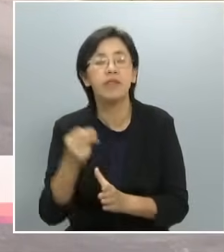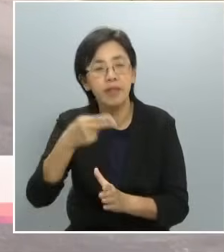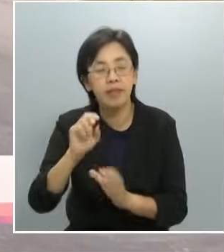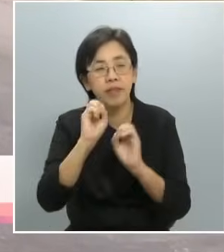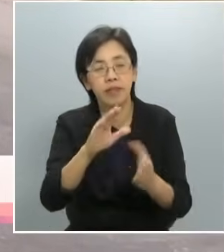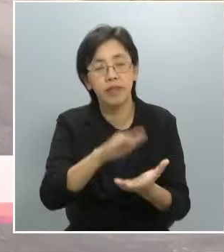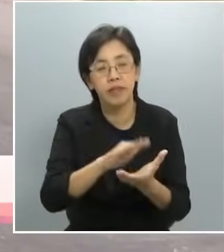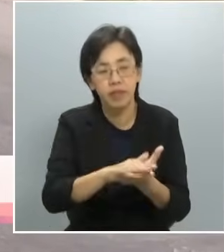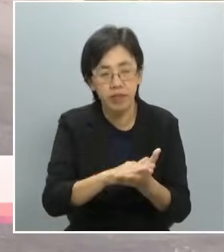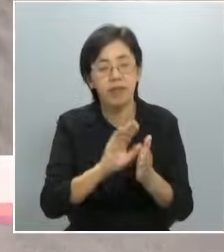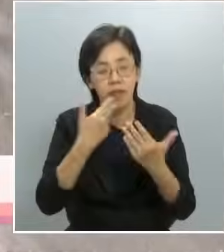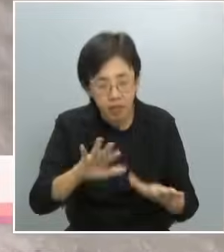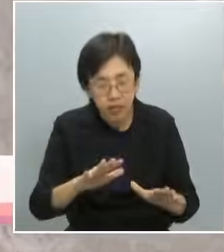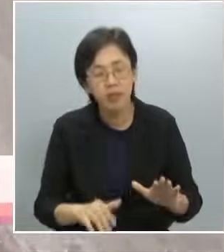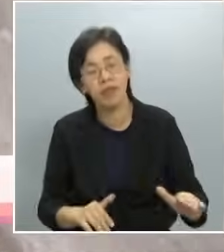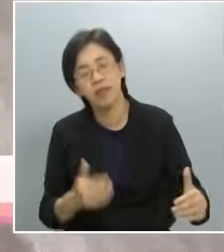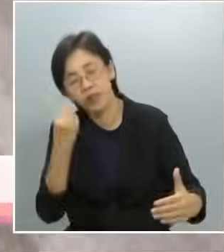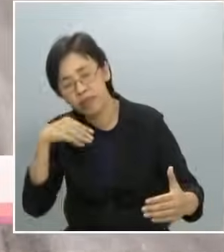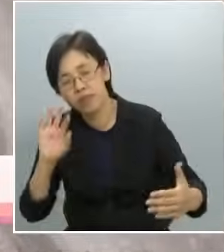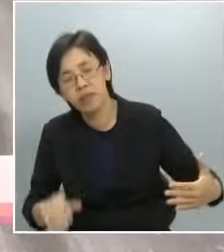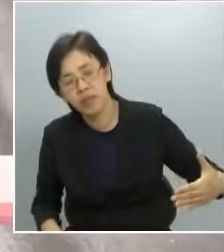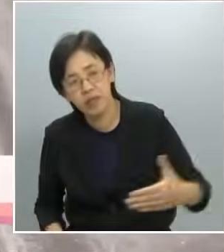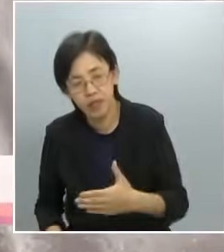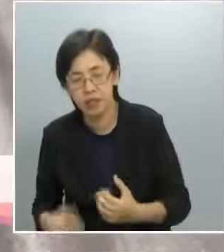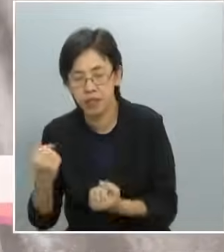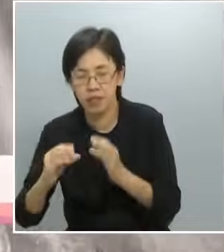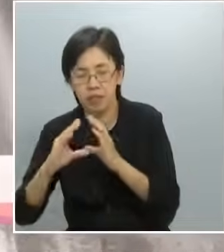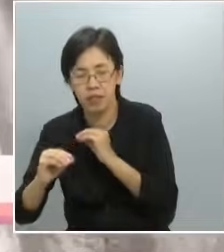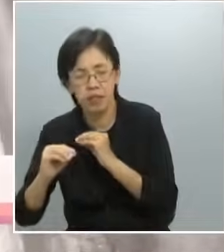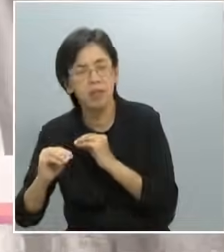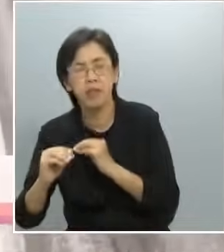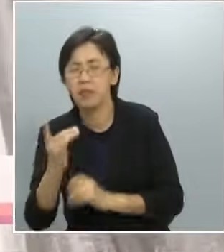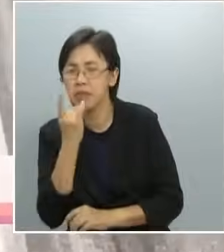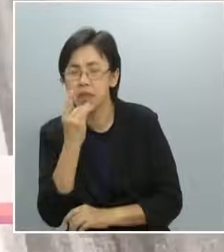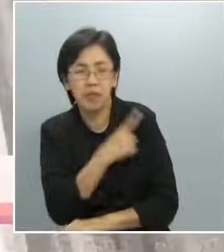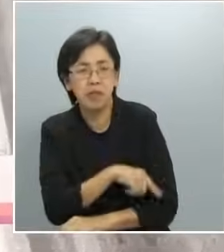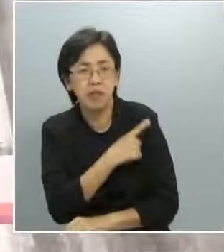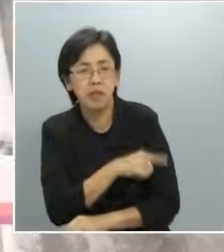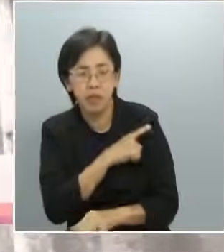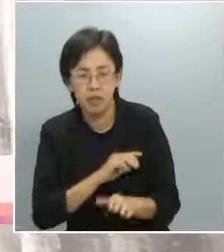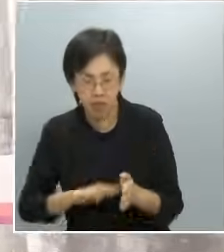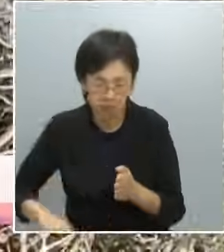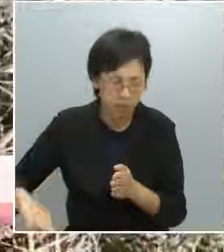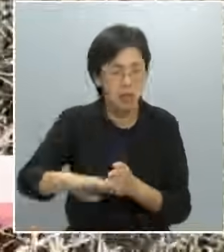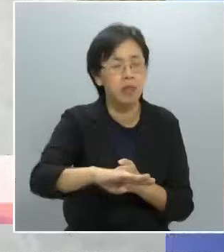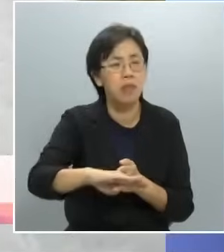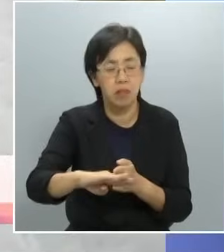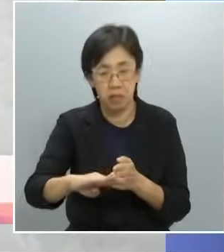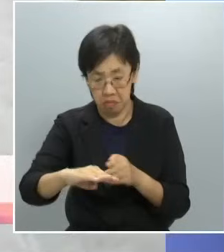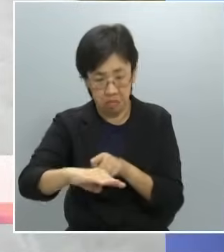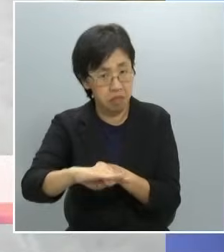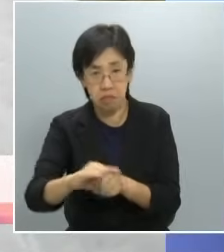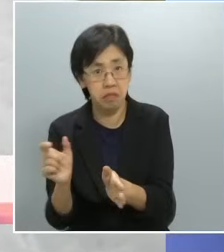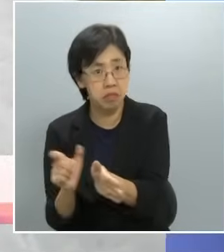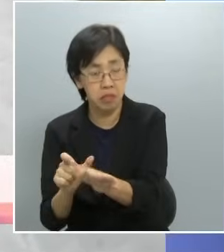ลับบ้านมีรถเก๋ง Honda สีขาวไม่ติดแผ่นป้ายทะเบียนค่ะขับสวนทางมาแล้วมาปาดหน้ารถมอเตอร์ไซค์หลังจากนั้น